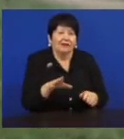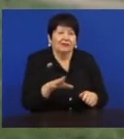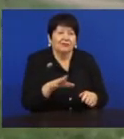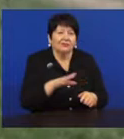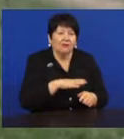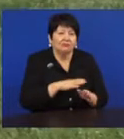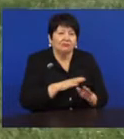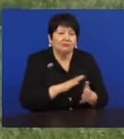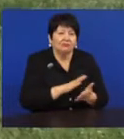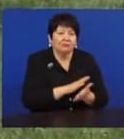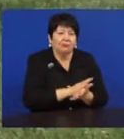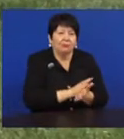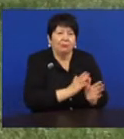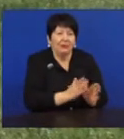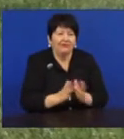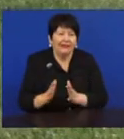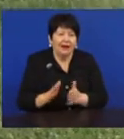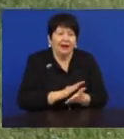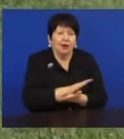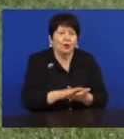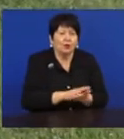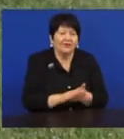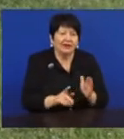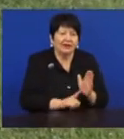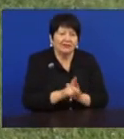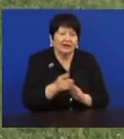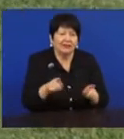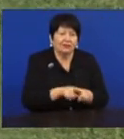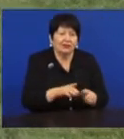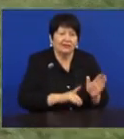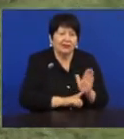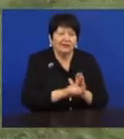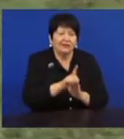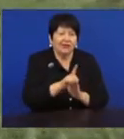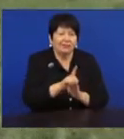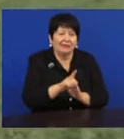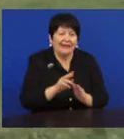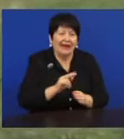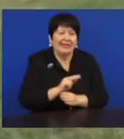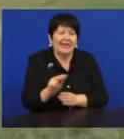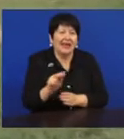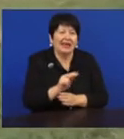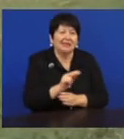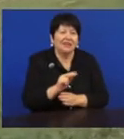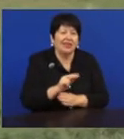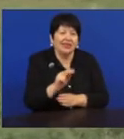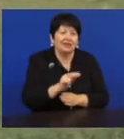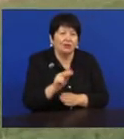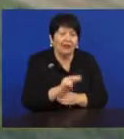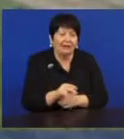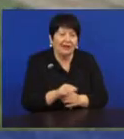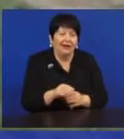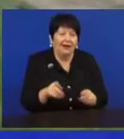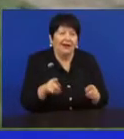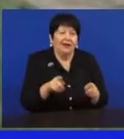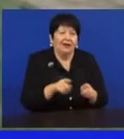vom păstra curățenia, întâi de toate trebuie să începem de la educație și, cum